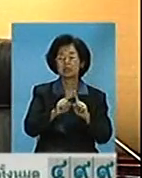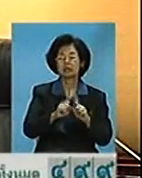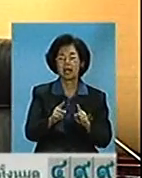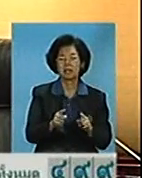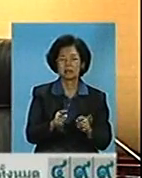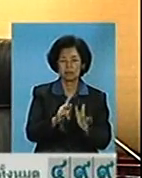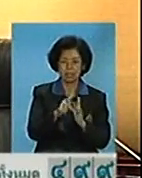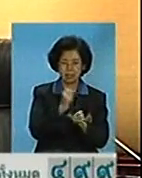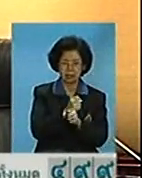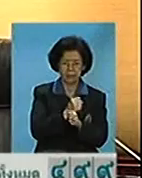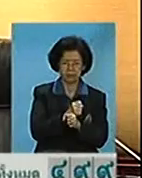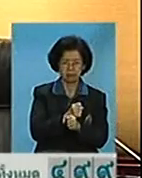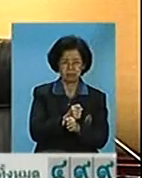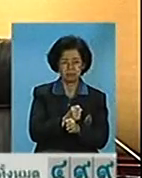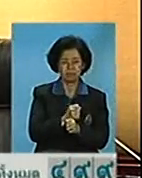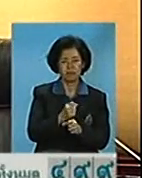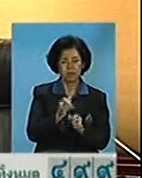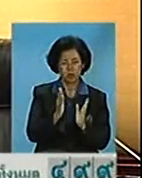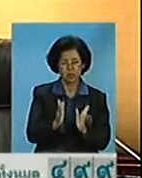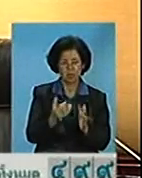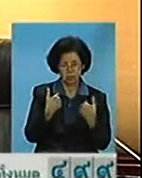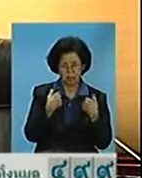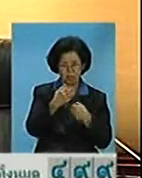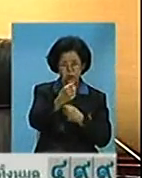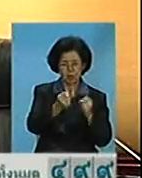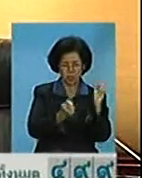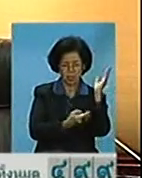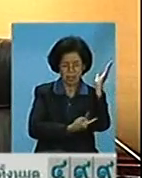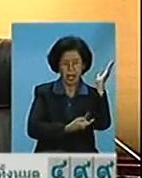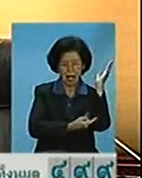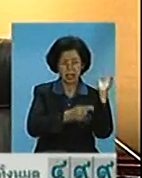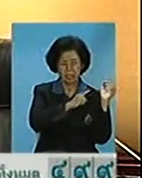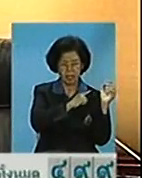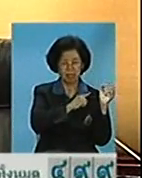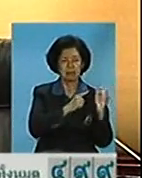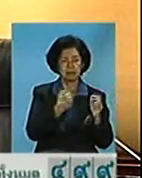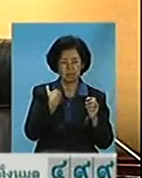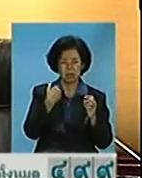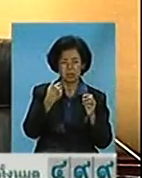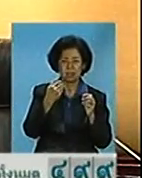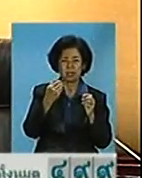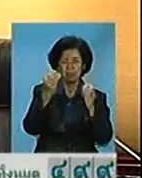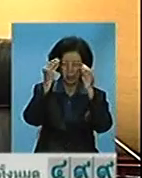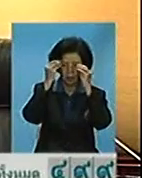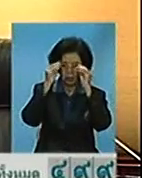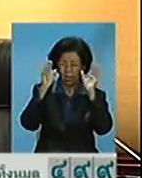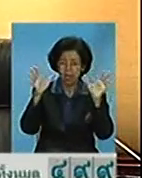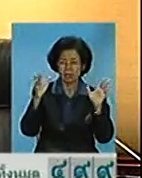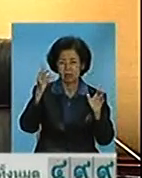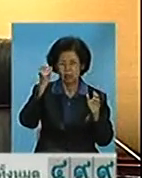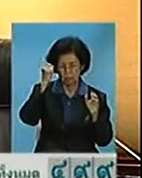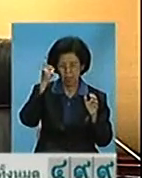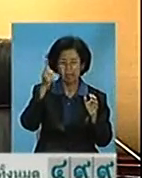ท่านที่อยู่ในวงการท่านผู้มีสวนยางเองกรรมการบางท่านซึ่งก็มีประสบการณ์นะครับเราก็เข้าใจว่าระบบระหว่